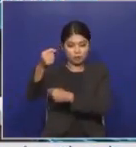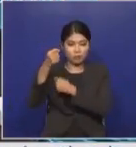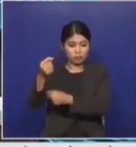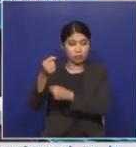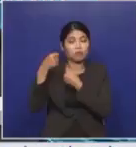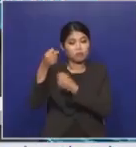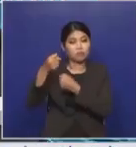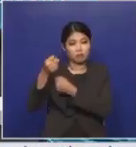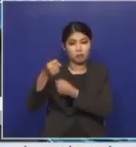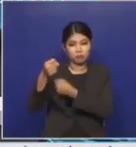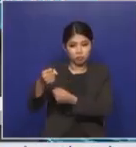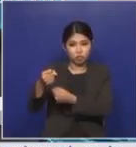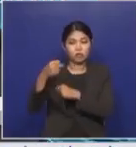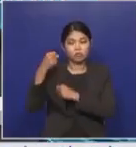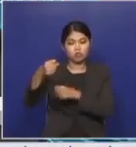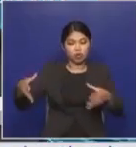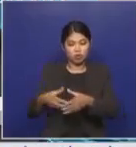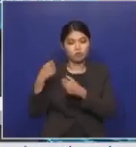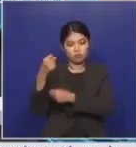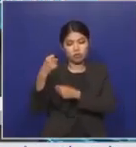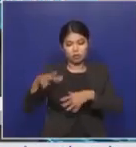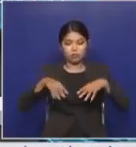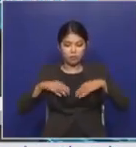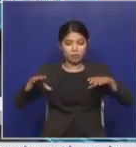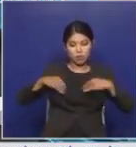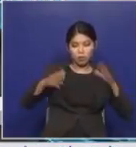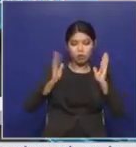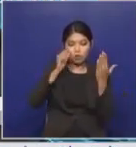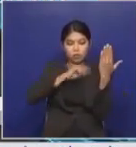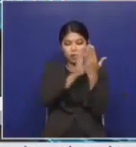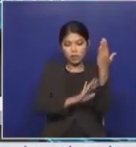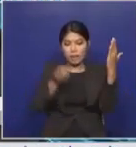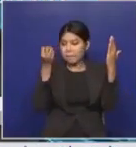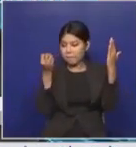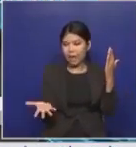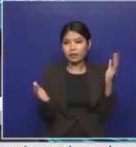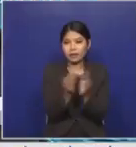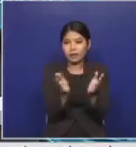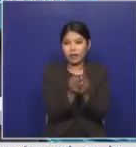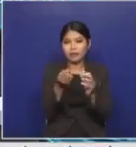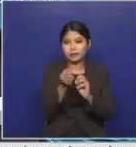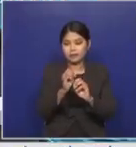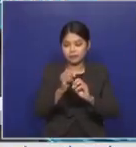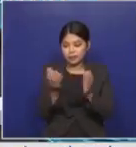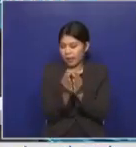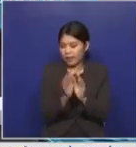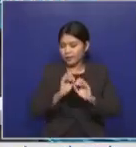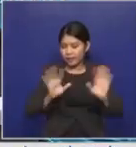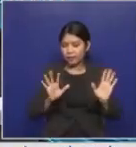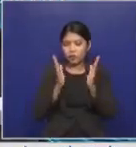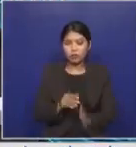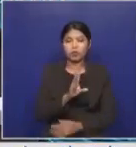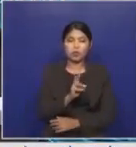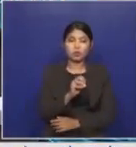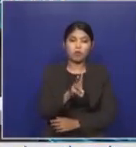ขึ้นจะได้ข้อยุติจะเสียงข้างมากของคนทั้งประเทศ66.5ล้านคนดับ